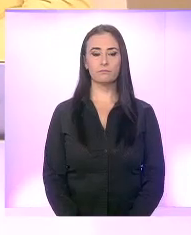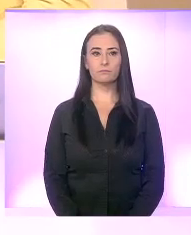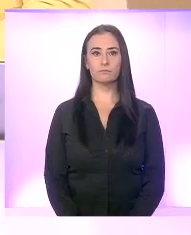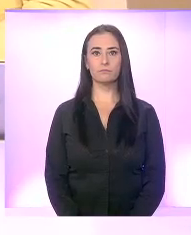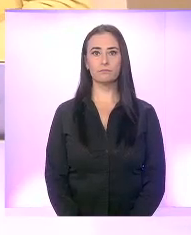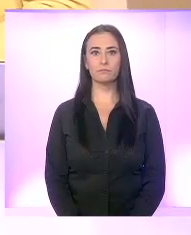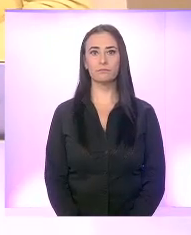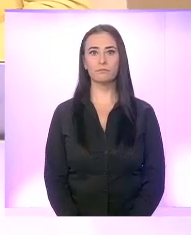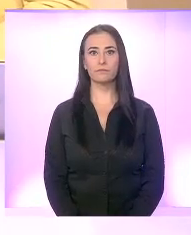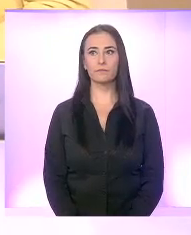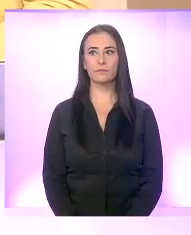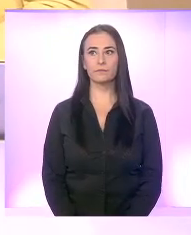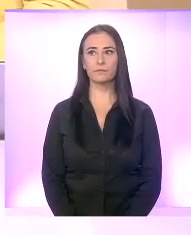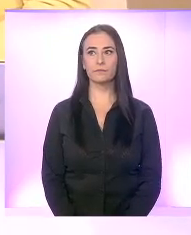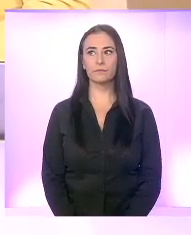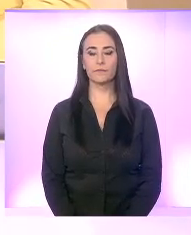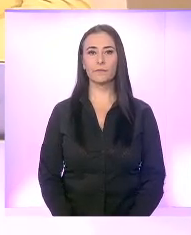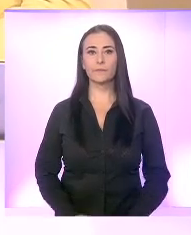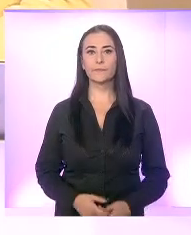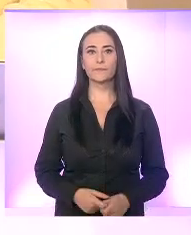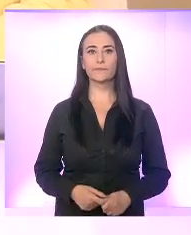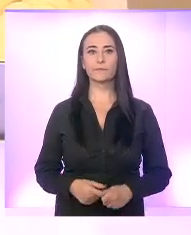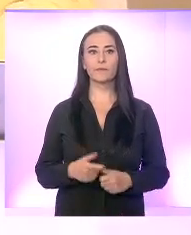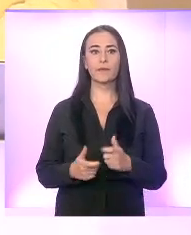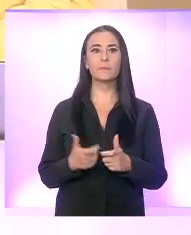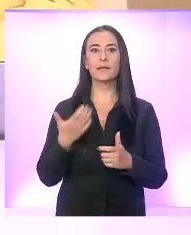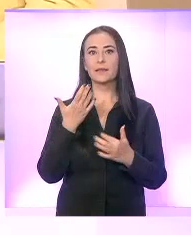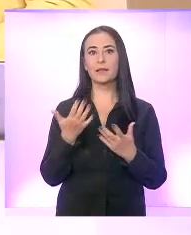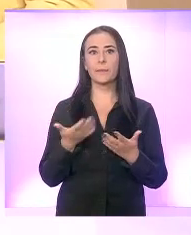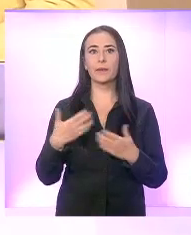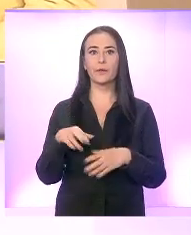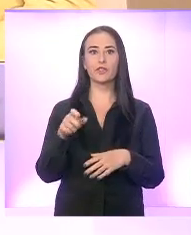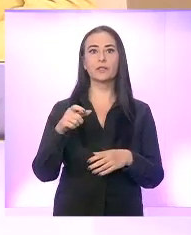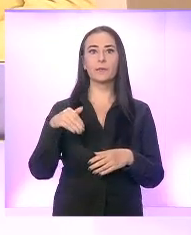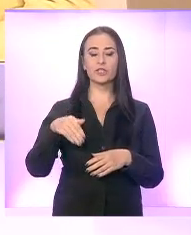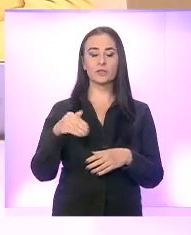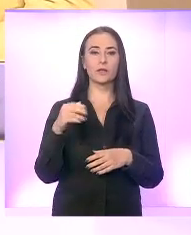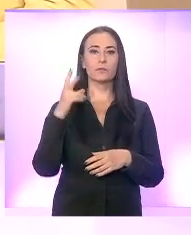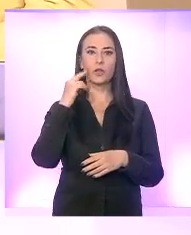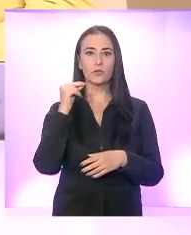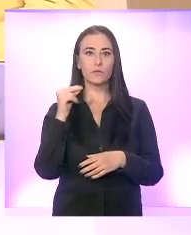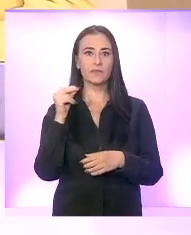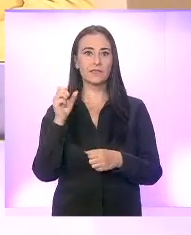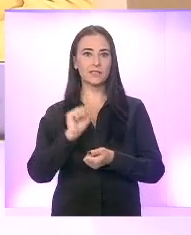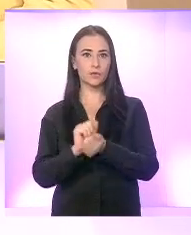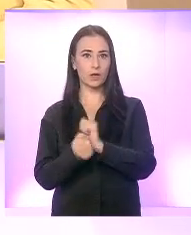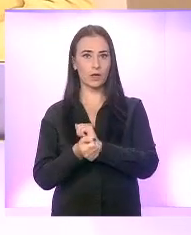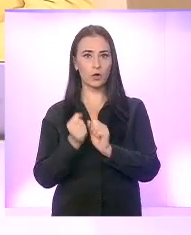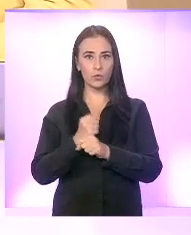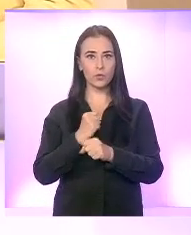ferată, reiese din proiectul de modernizare a magistralei Brașov-Sighișoara. Lucrările începute în urmă cu 2 ani sunt abia la 15% față